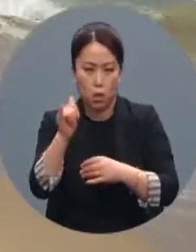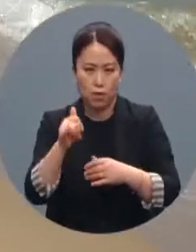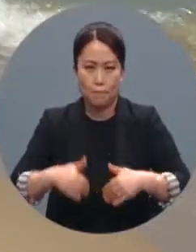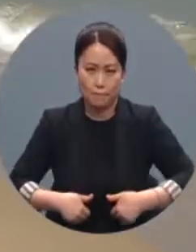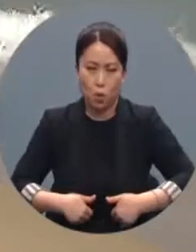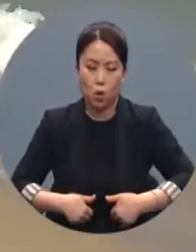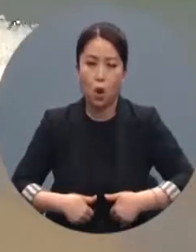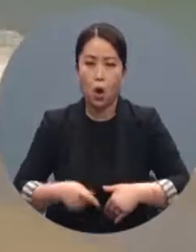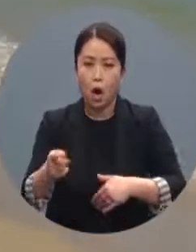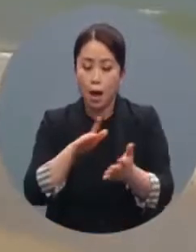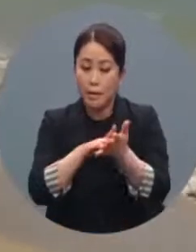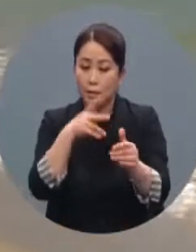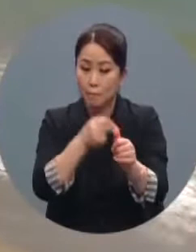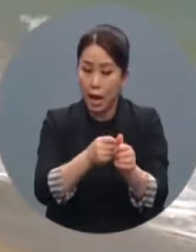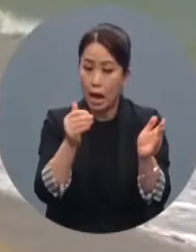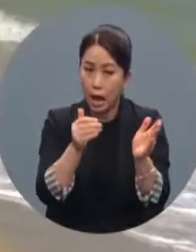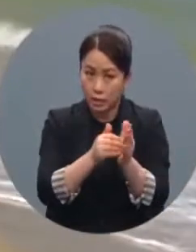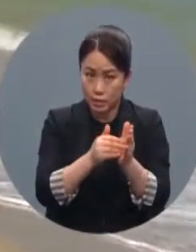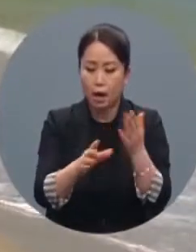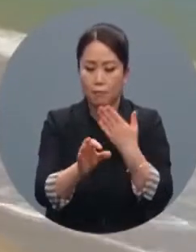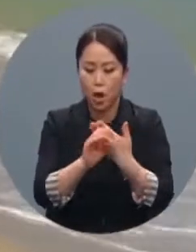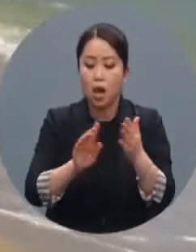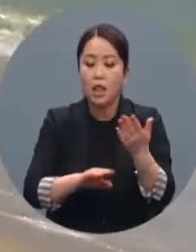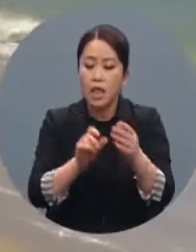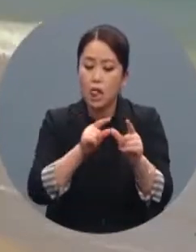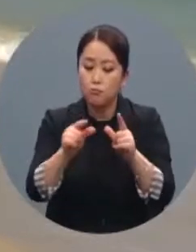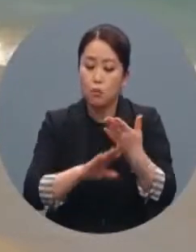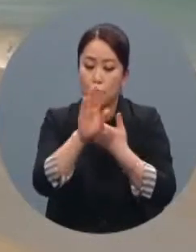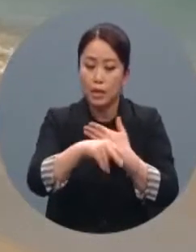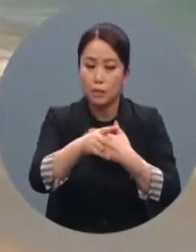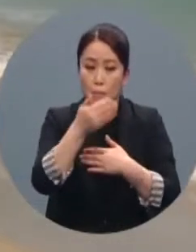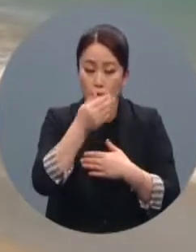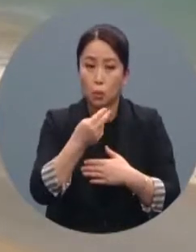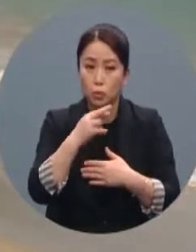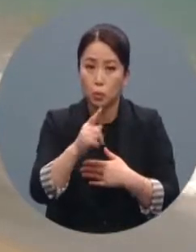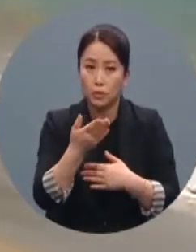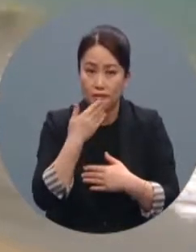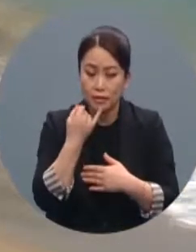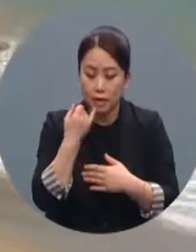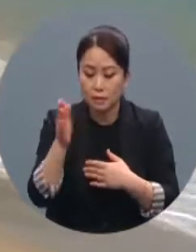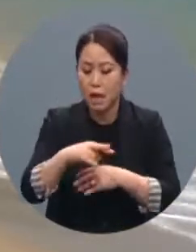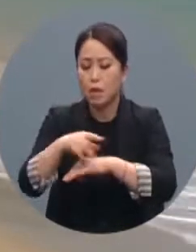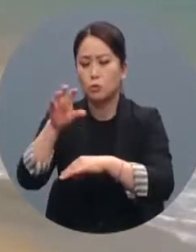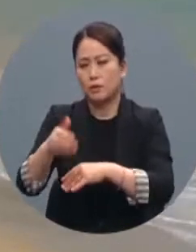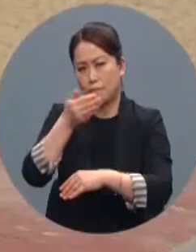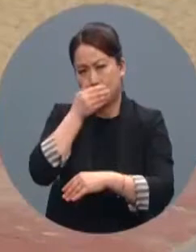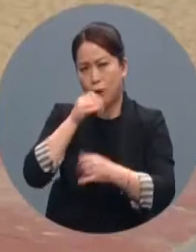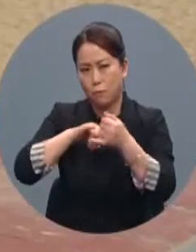접종한 경우 일부 실외에서 마스크를 착용하지 않아도 되지만 이곳 해수욕장에선 백신 접종자들도 항상 마스크를 써야